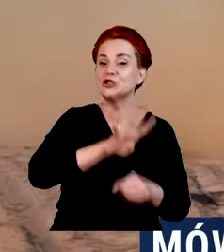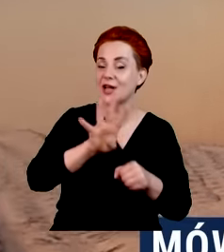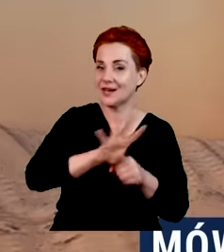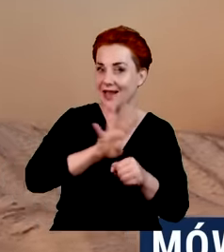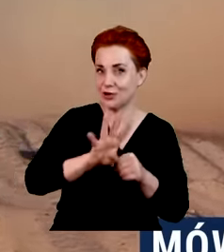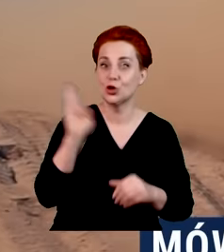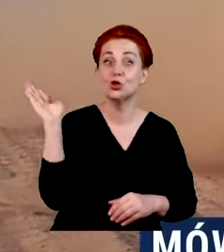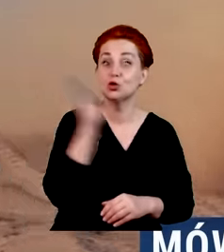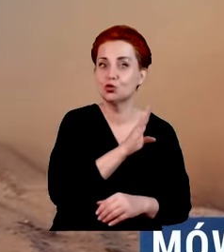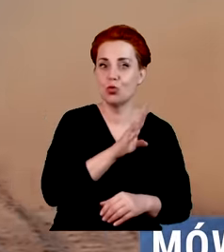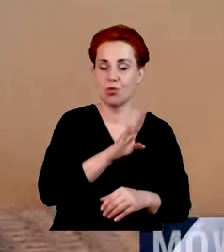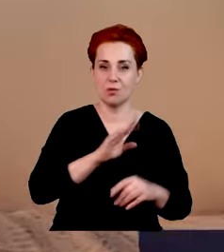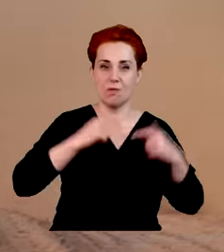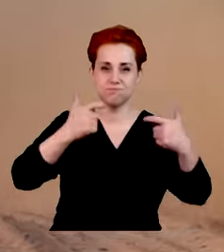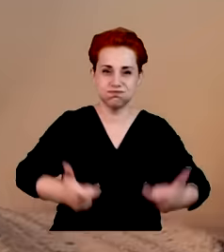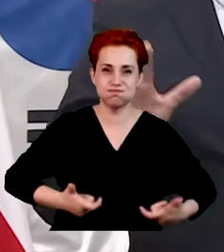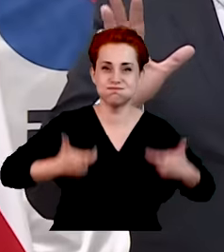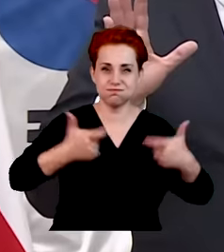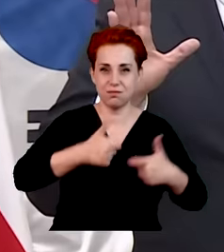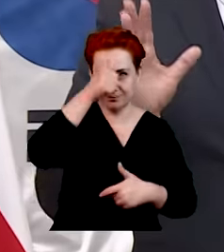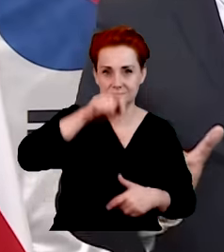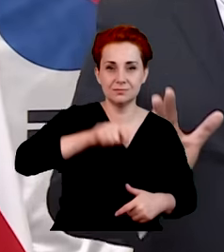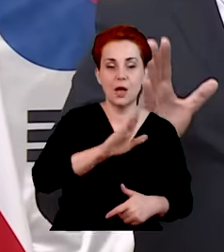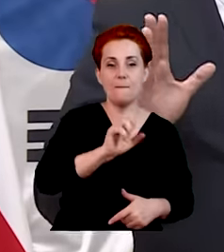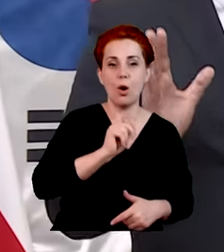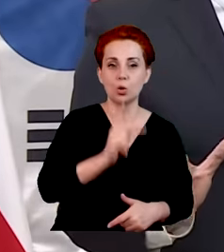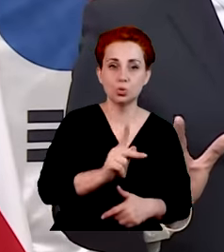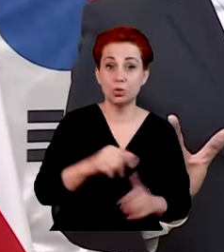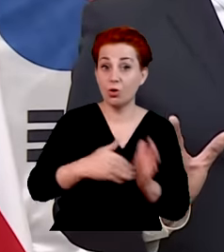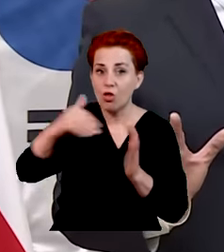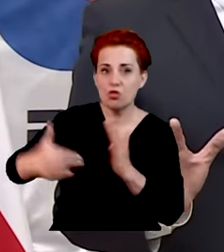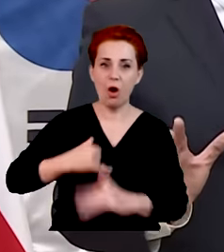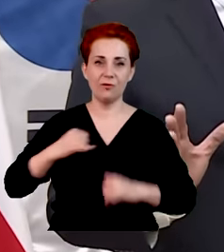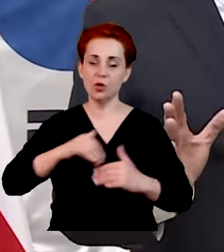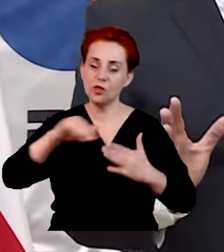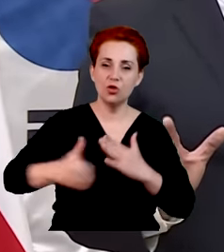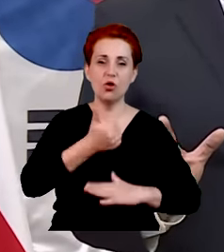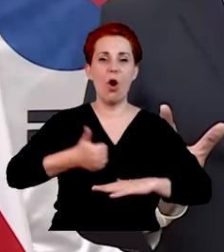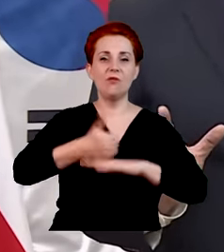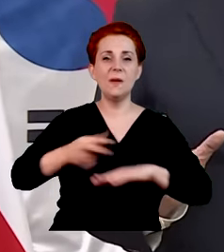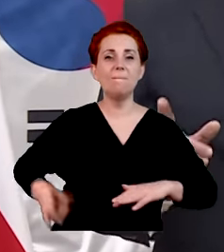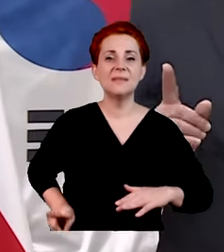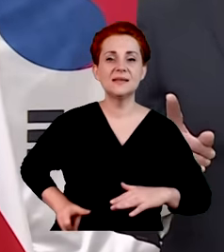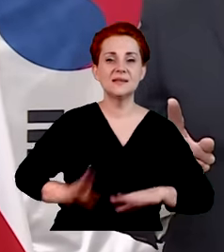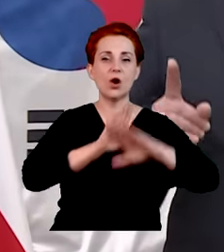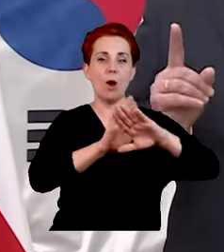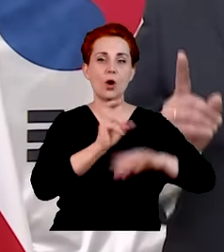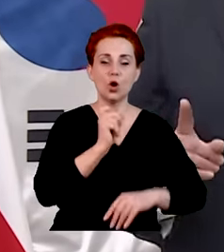to jest bardzo poważne zamówienie które będzie zrealizowane już przez nowy rząd przez nowego ministra obrony narodowej Władysława